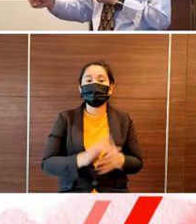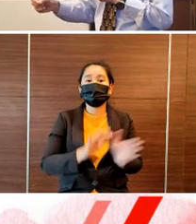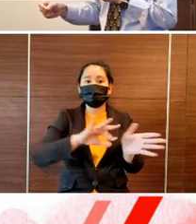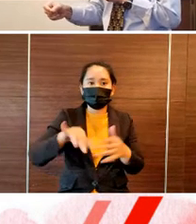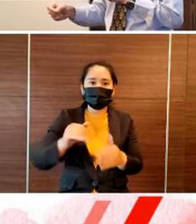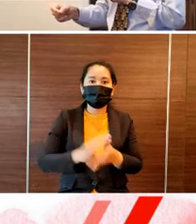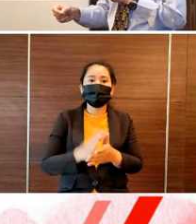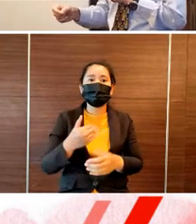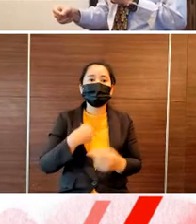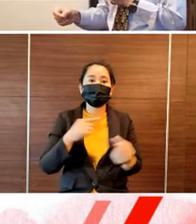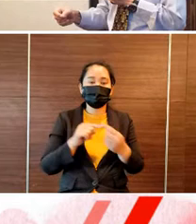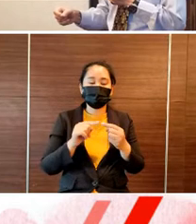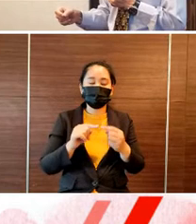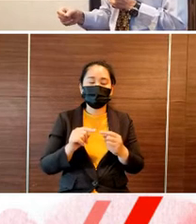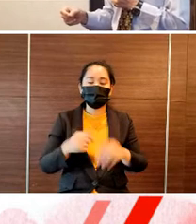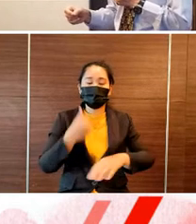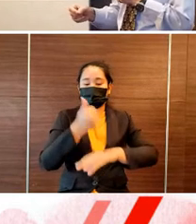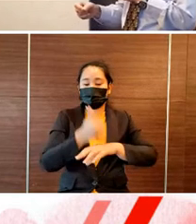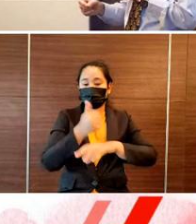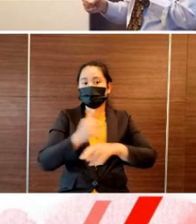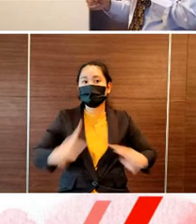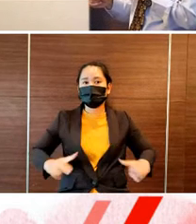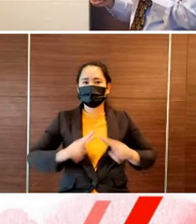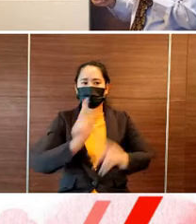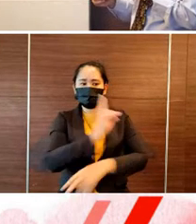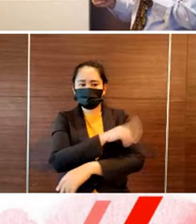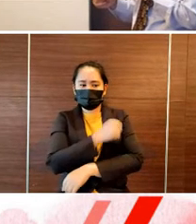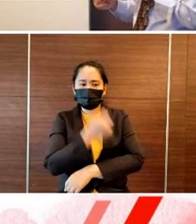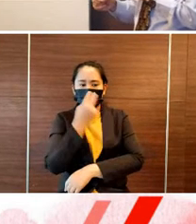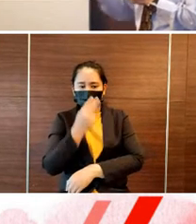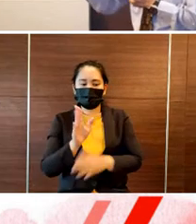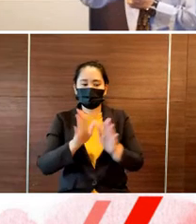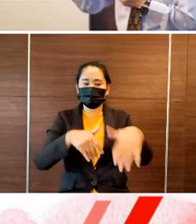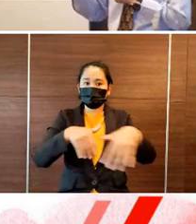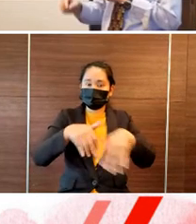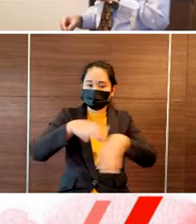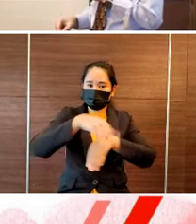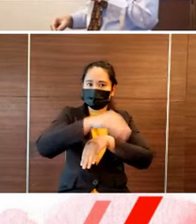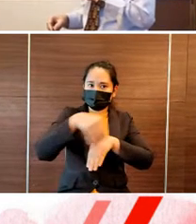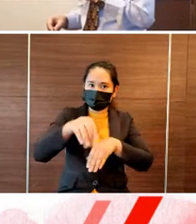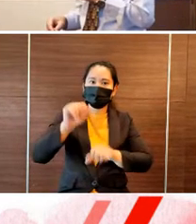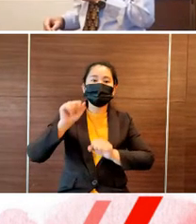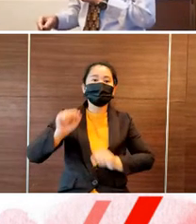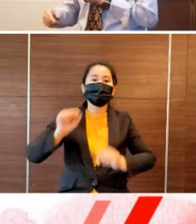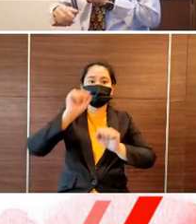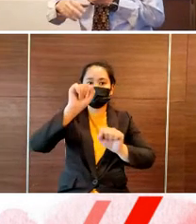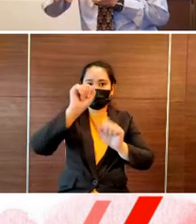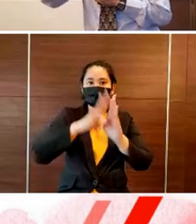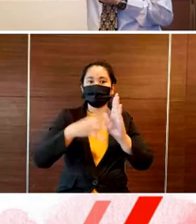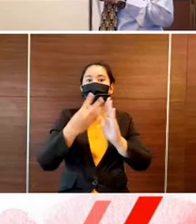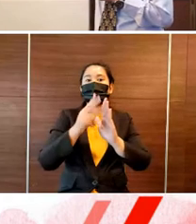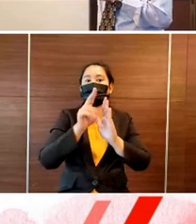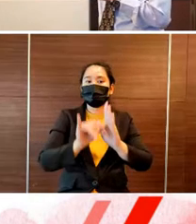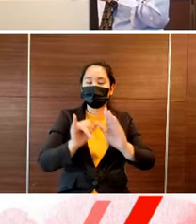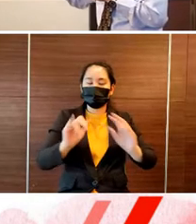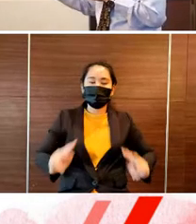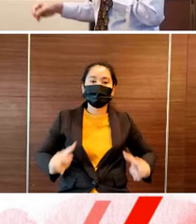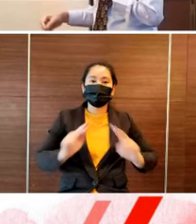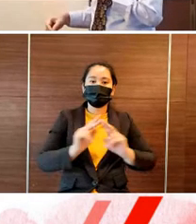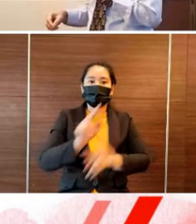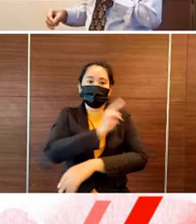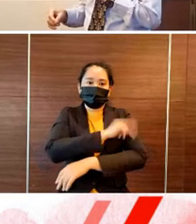นตรีว่ากระทรวงสาธารณสุขเห็นว่าเออชุมชนก็มาช่วยได้นะก็ประกาศเป็นนโยบายกระทรวงสาธารณสุขว่าเนี่ยต่อไปจะให้ชุมชน